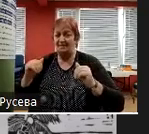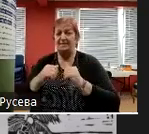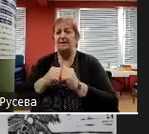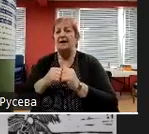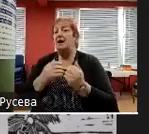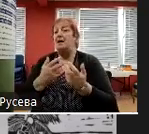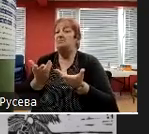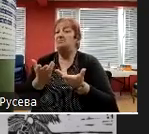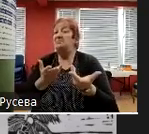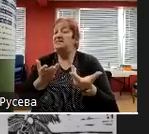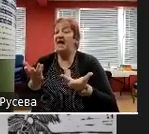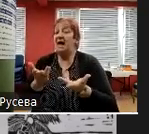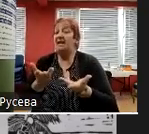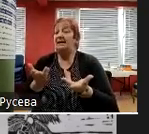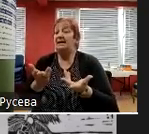Дали